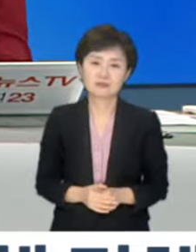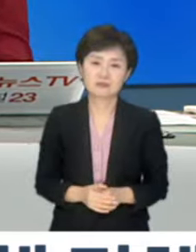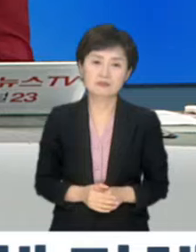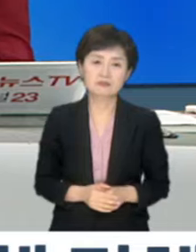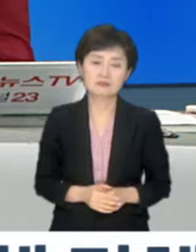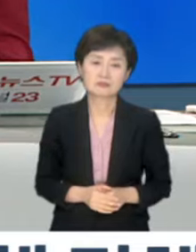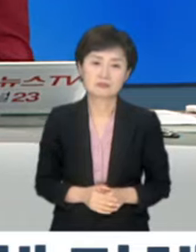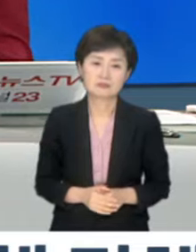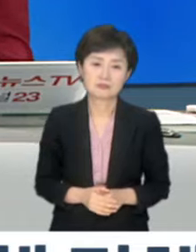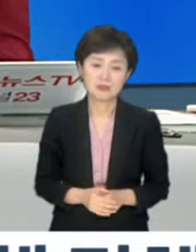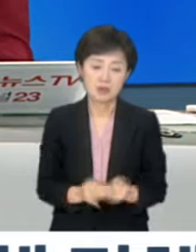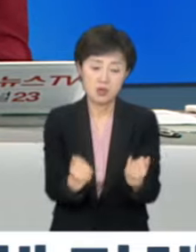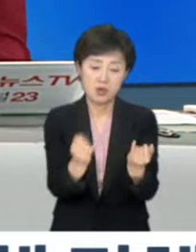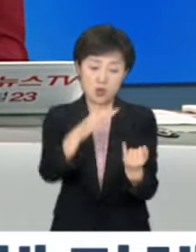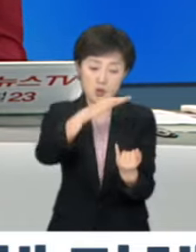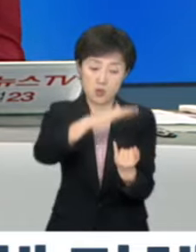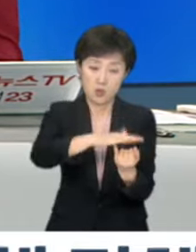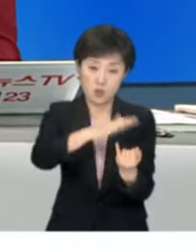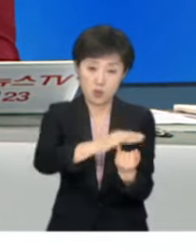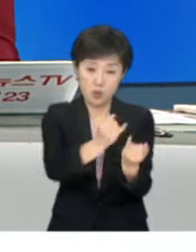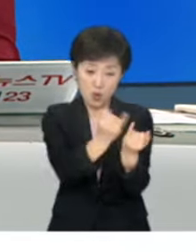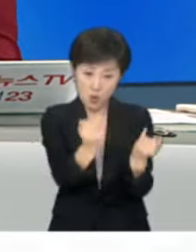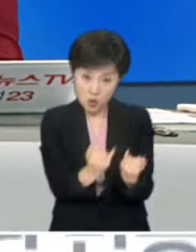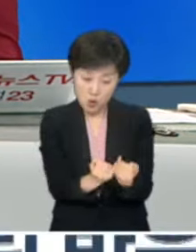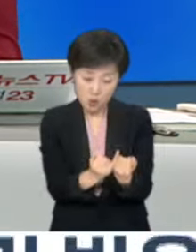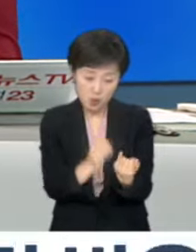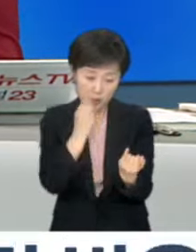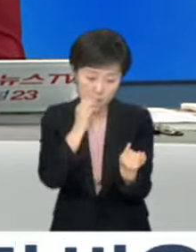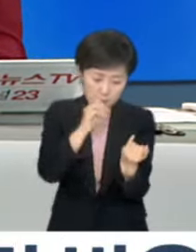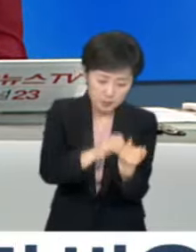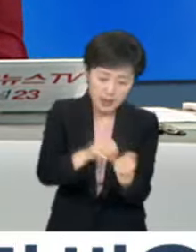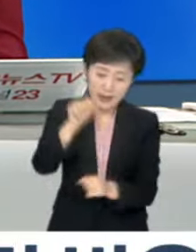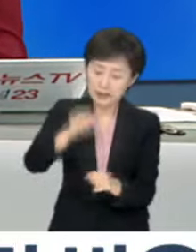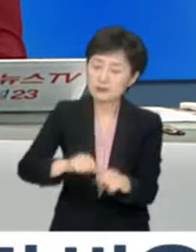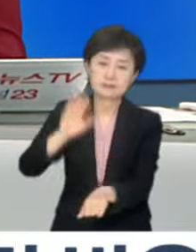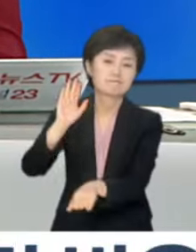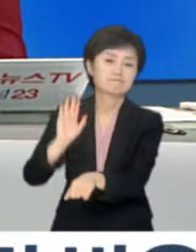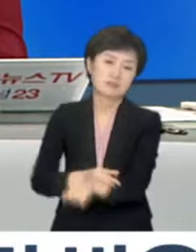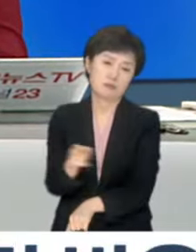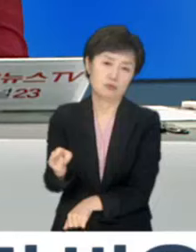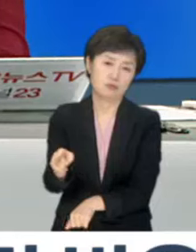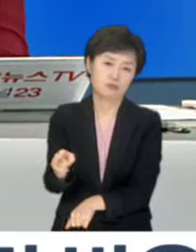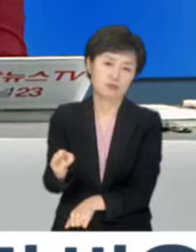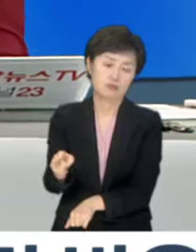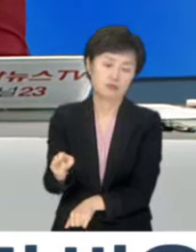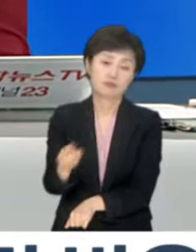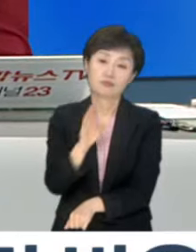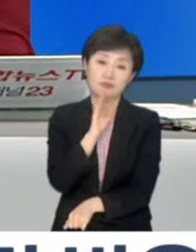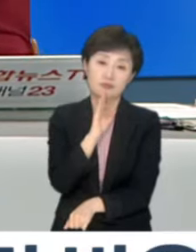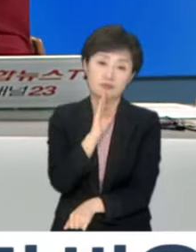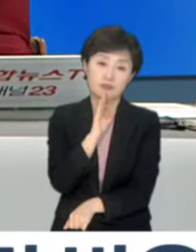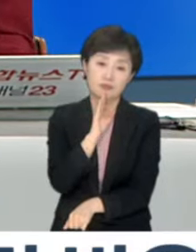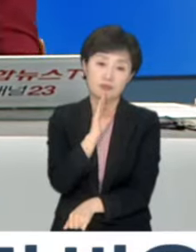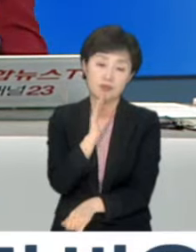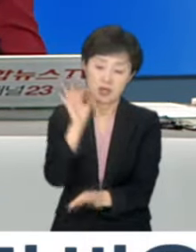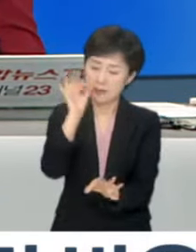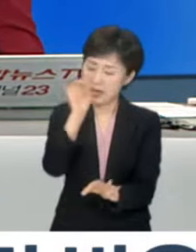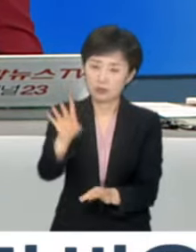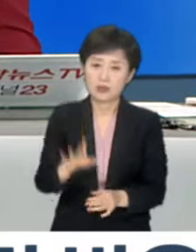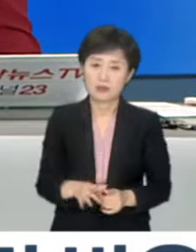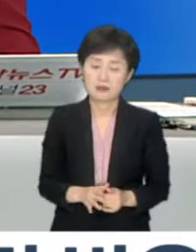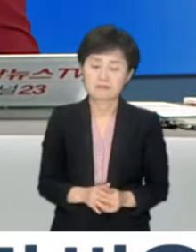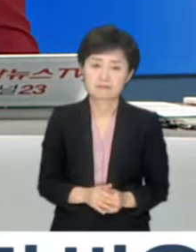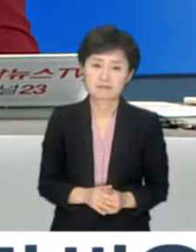그래도 소녀상에 입을 맞추는 등의 이 모욕적인 행위라는 게 사실 역사적으로 중요한 또 맞습니다. 시설물이기도 하고 좌시할 수 없는 부분 같은데